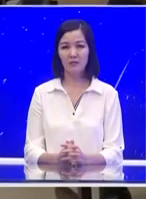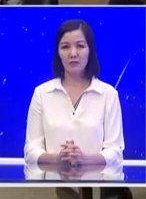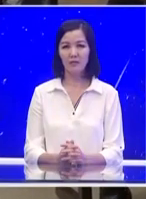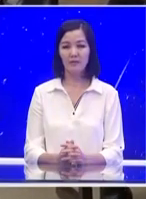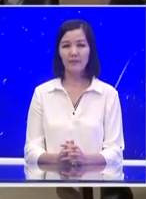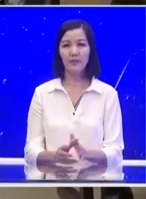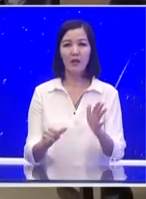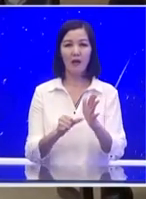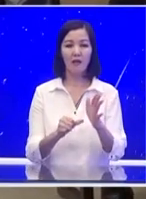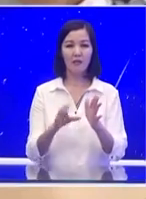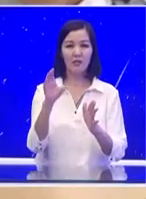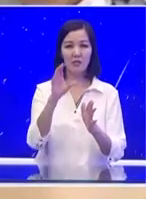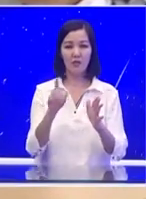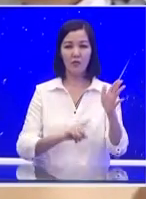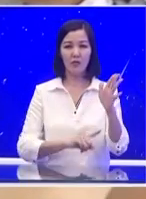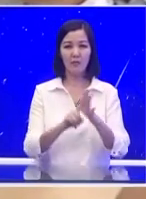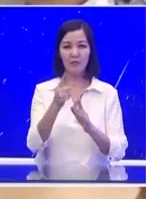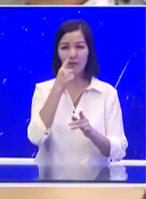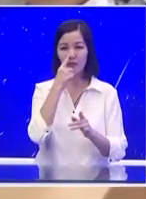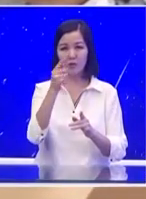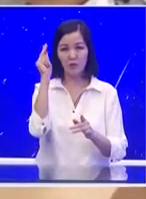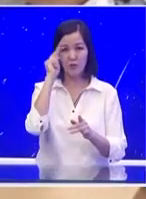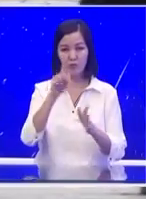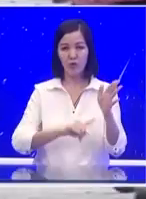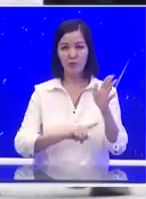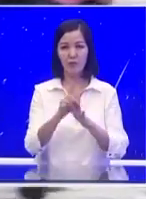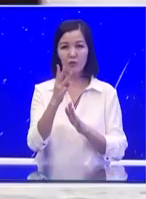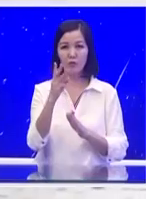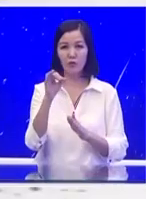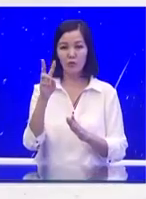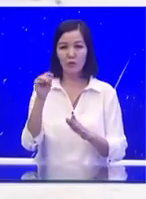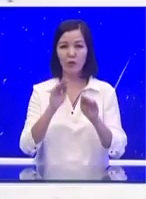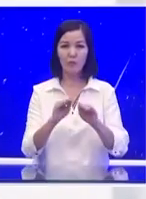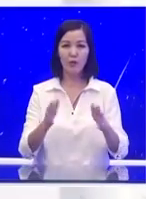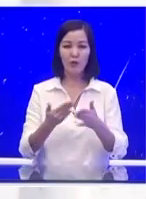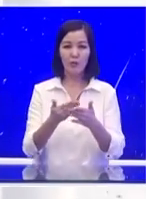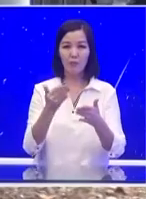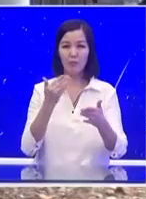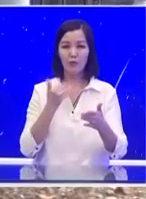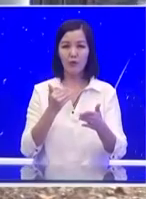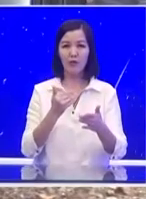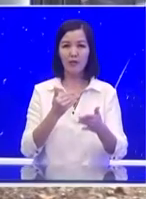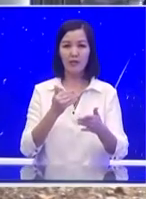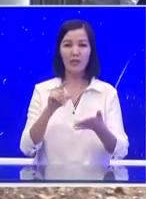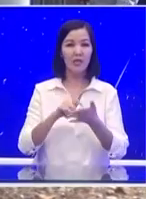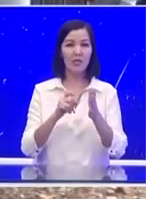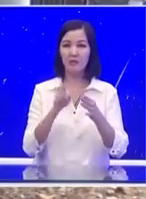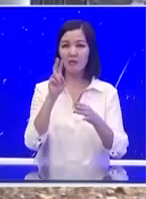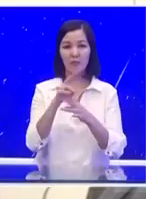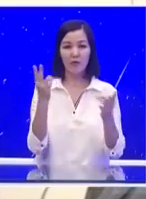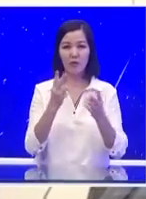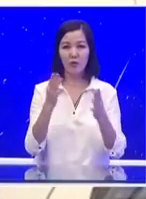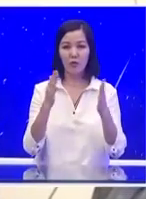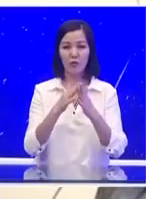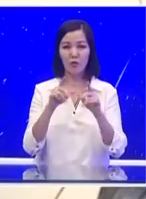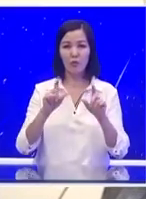Сәуірдің 6-сынан бастап елдегі мектептер қашықтан оқыта бастайды. 3 миллионнан аса бала бұрынғыдай сөмке асынып сыныпқа асықпайды. Үйде отырып